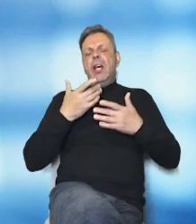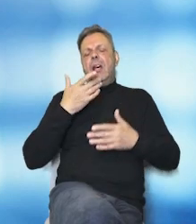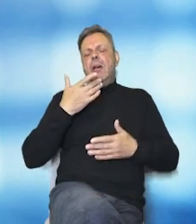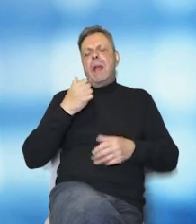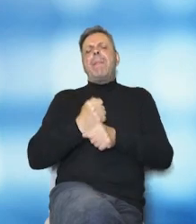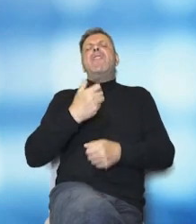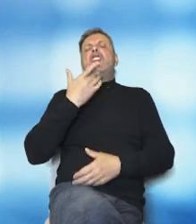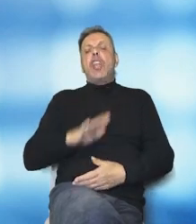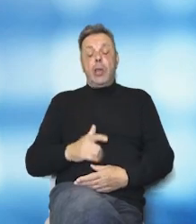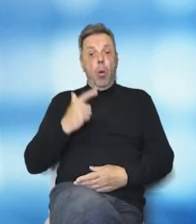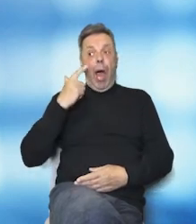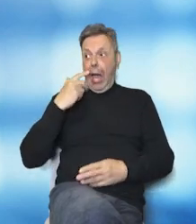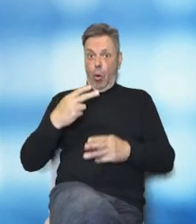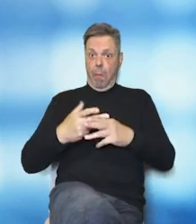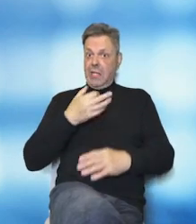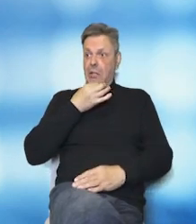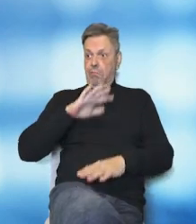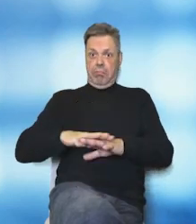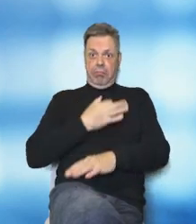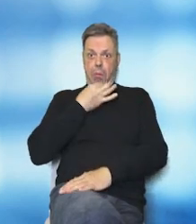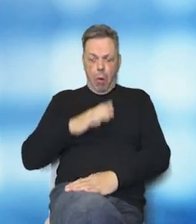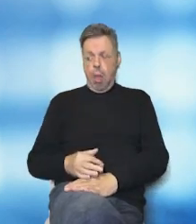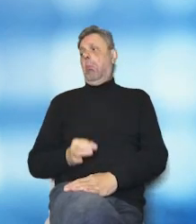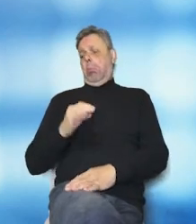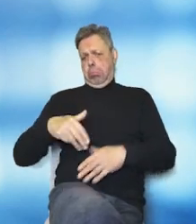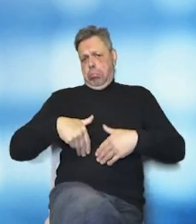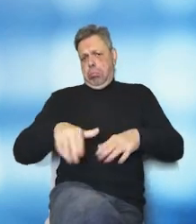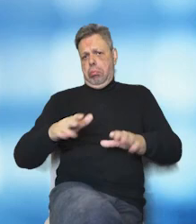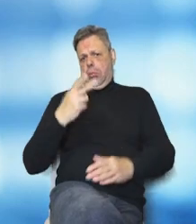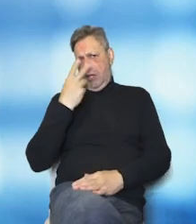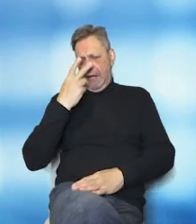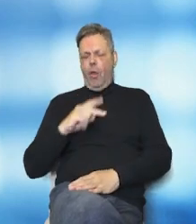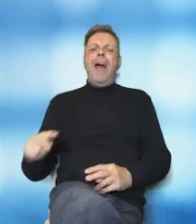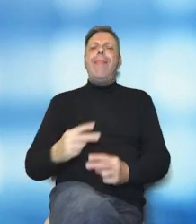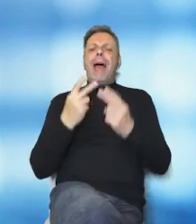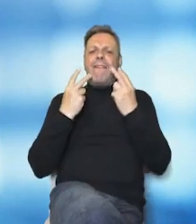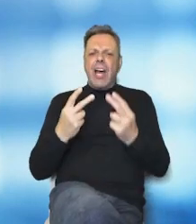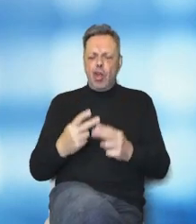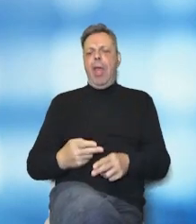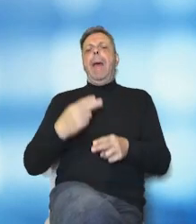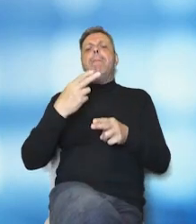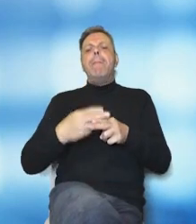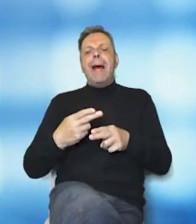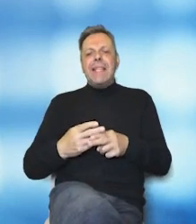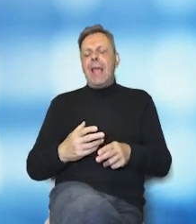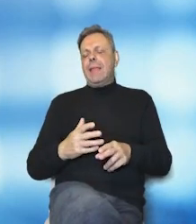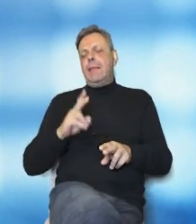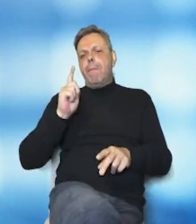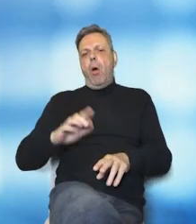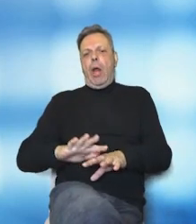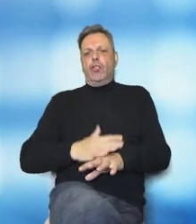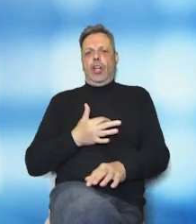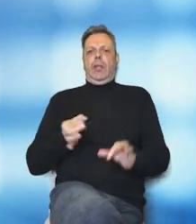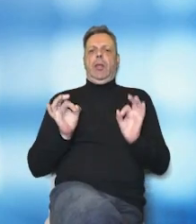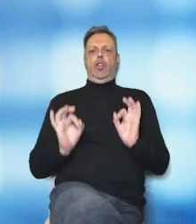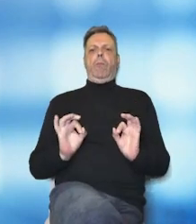se pacijent osjeća bolje, zašto da ne? Jel? Da. Najvažnije je da se pacijent osjeća dobro.